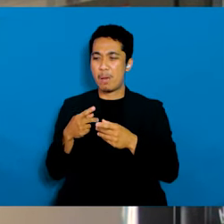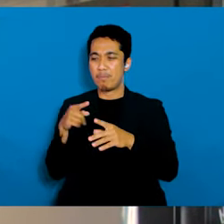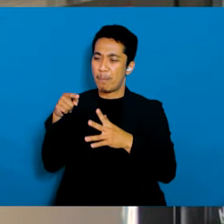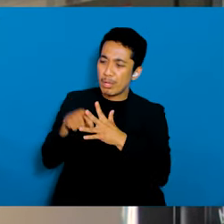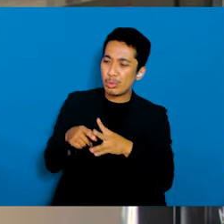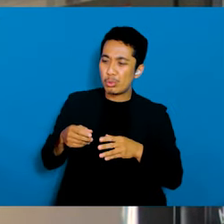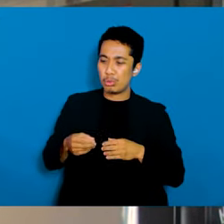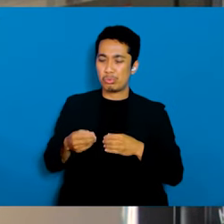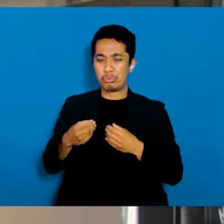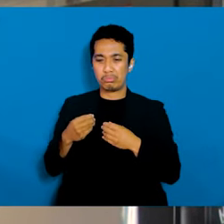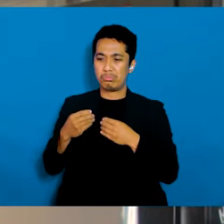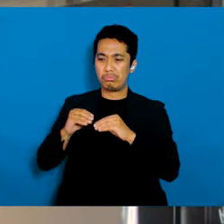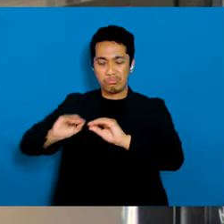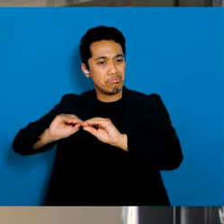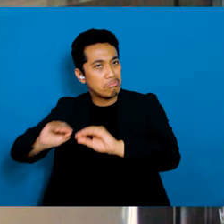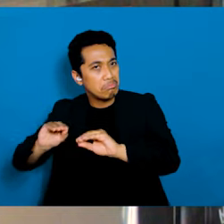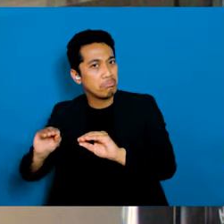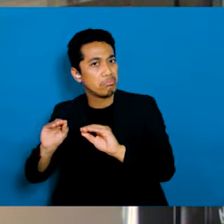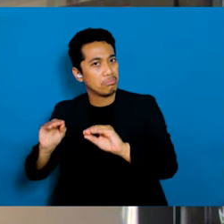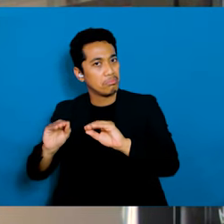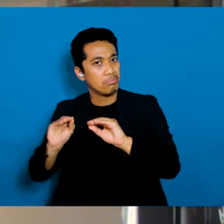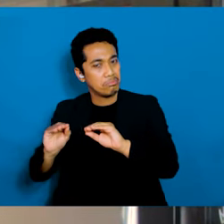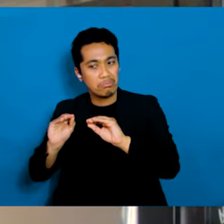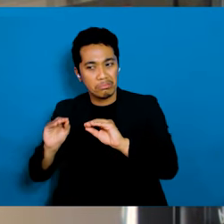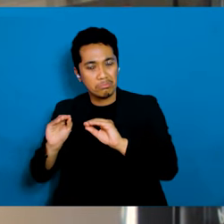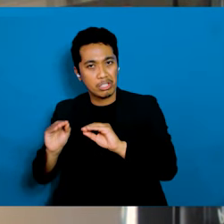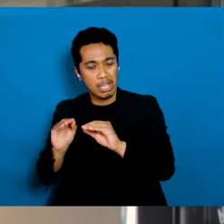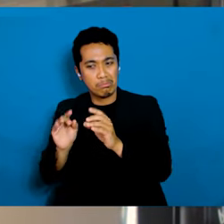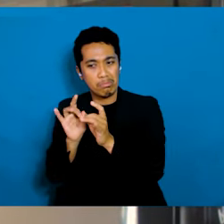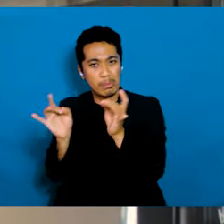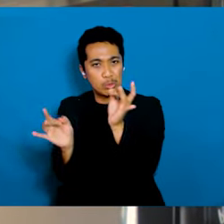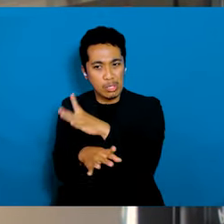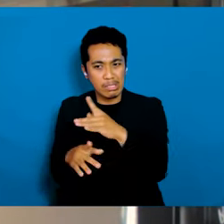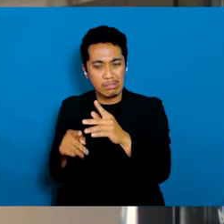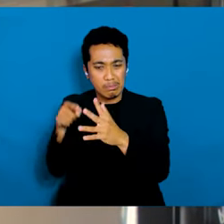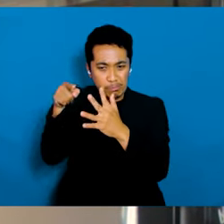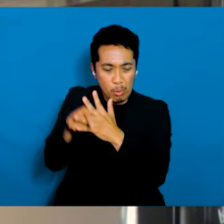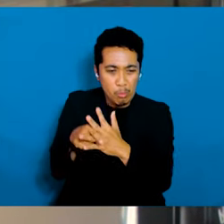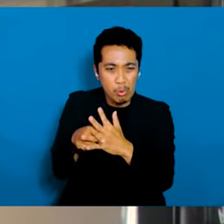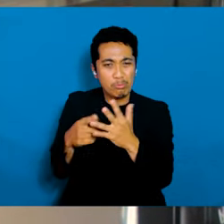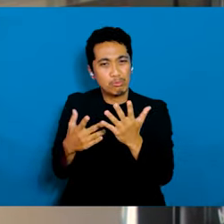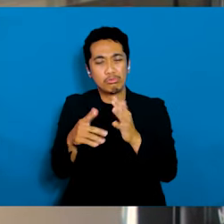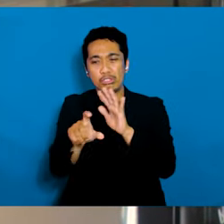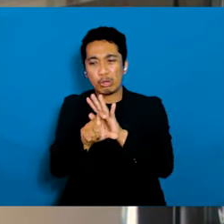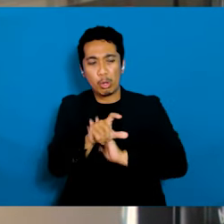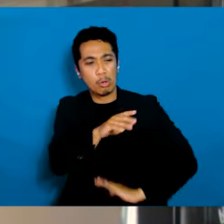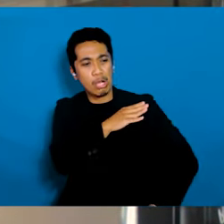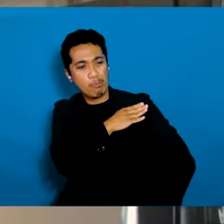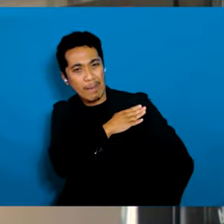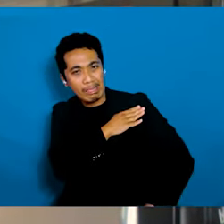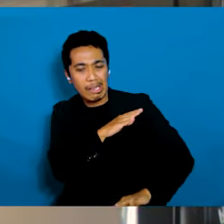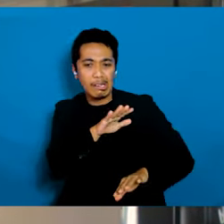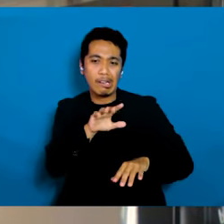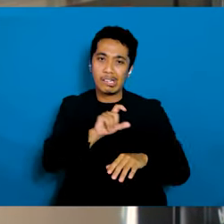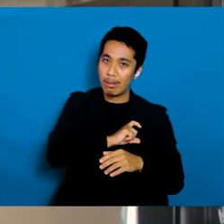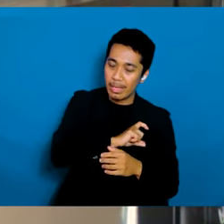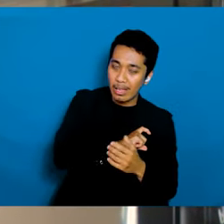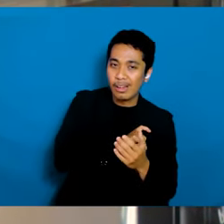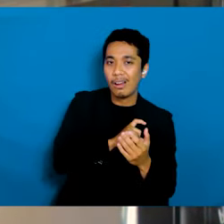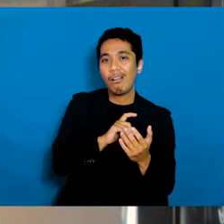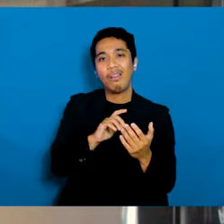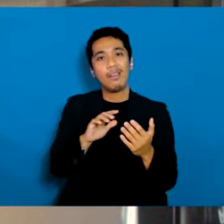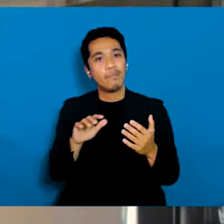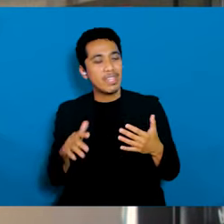juga tidak memberikan atau tidak memberikan pembekalan kepada para penyelenggara pemilu di tingkat